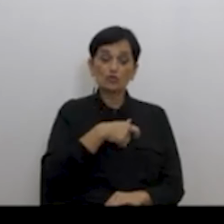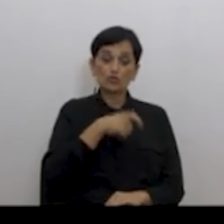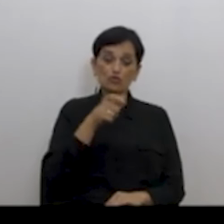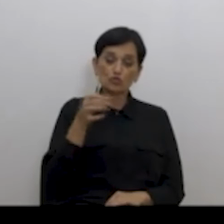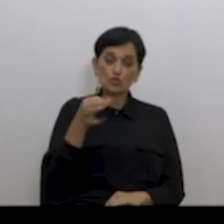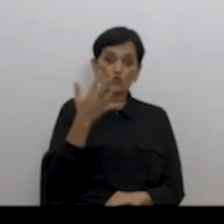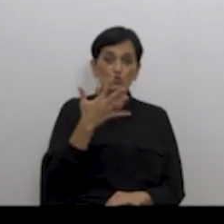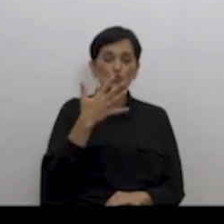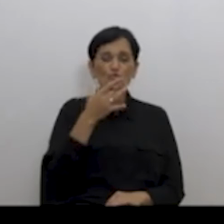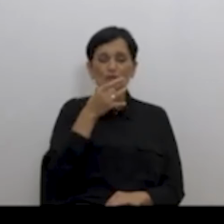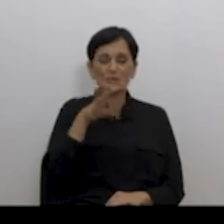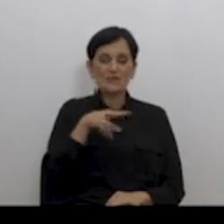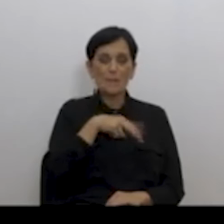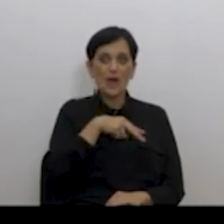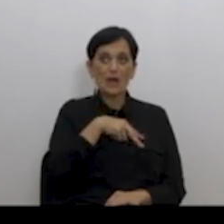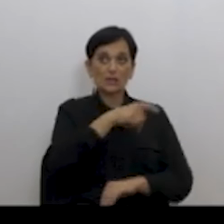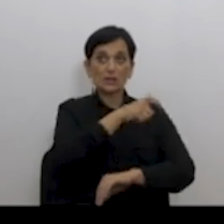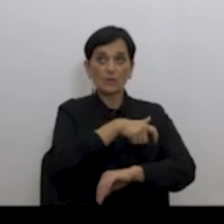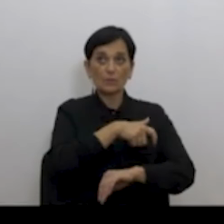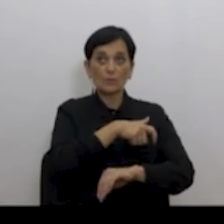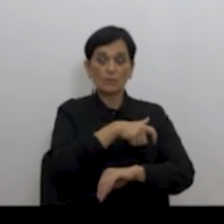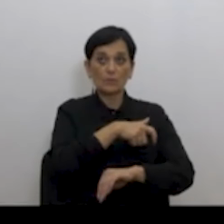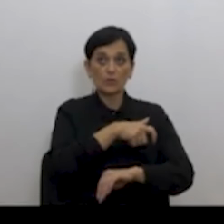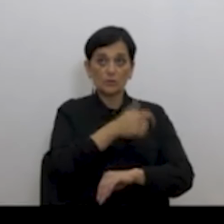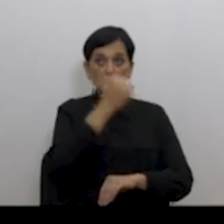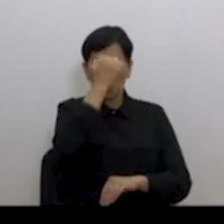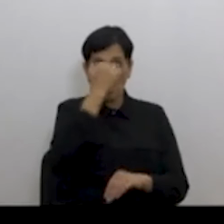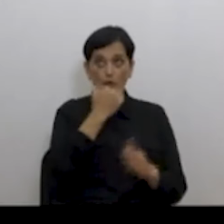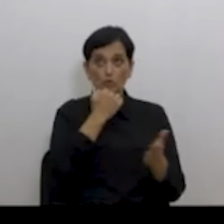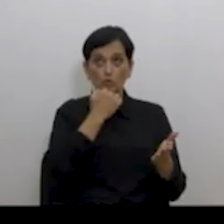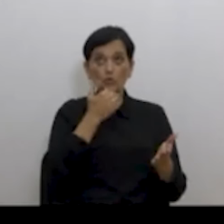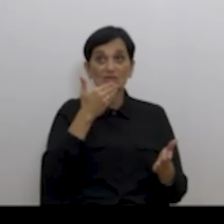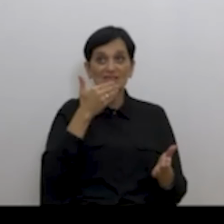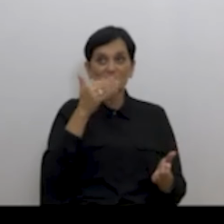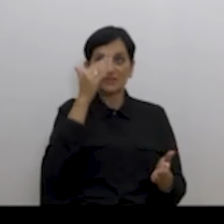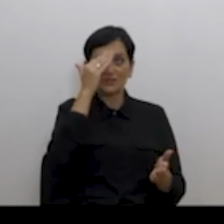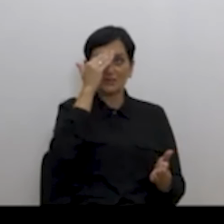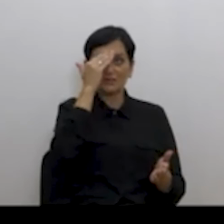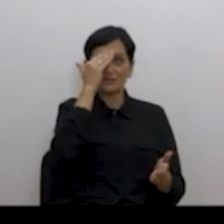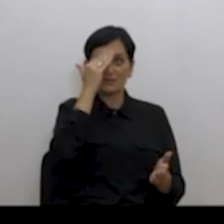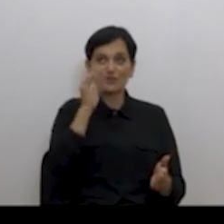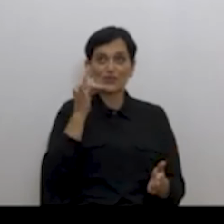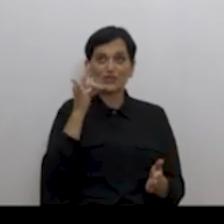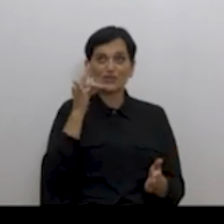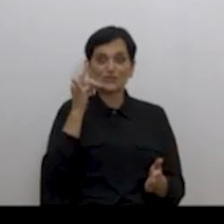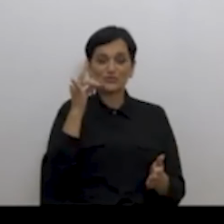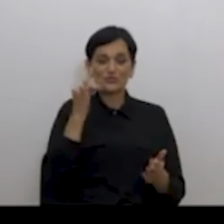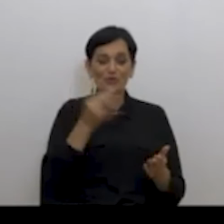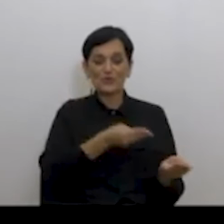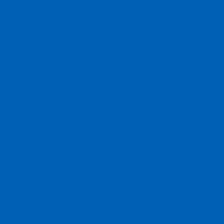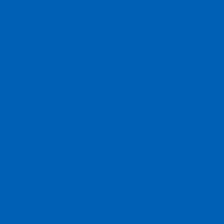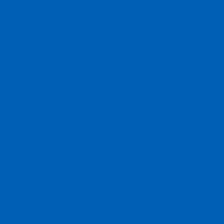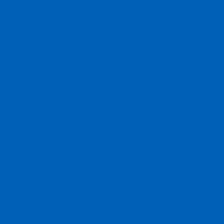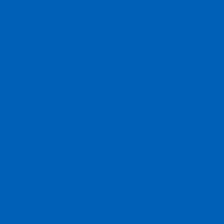ნებისმიერი პარლამენტის წევრი. Ასე რომ მადლობა ზაფხულის ისტორიების მოტანით.